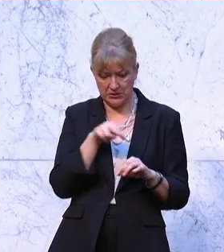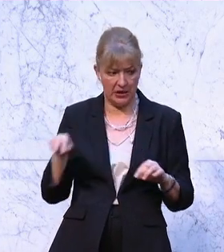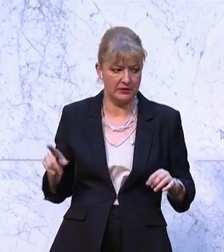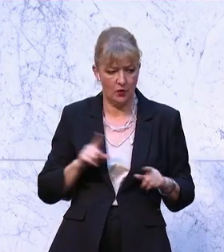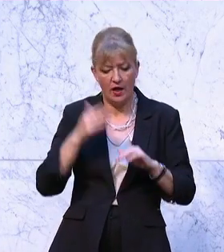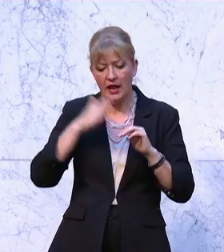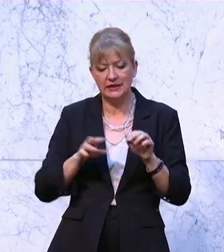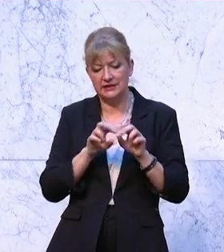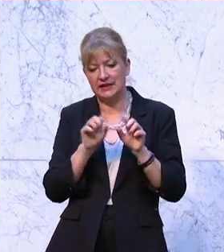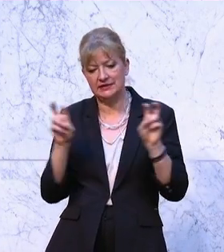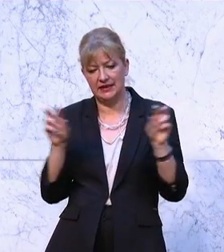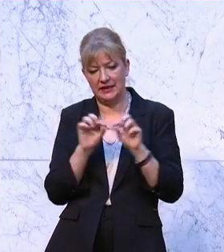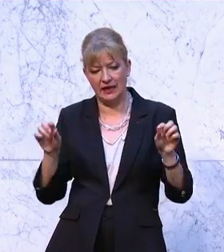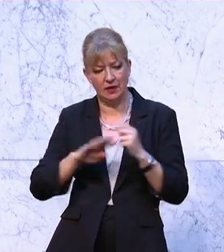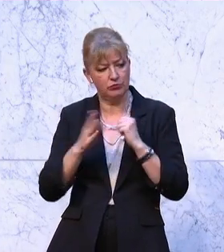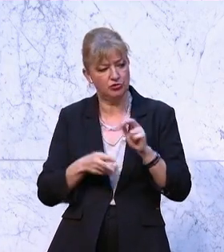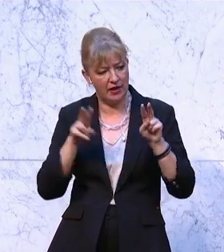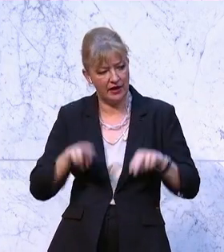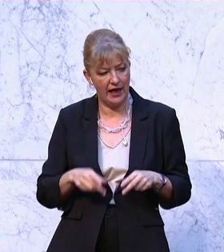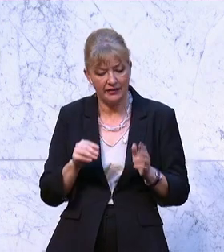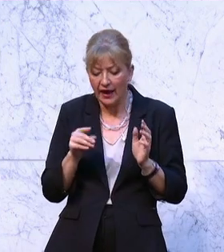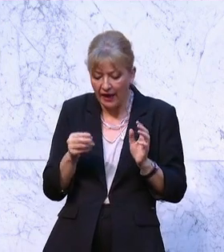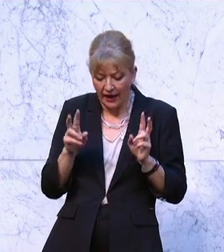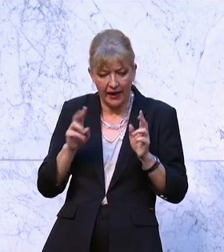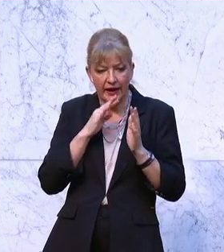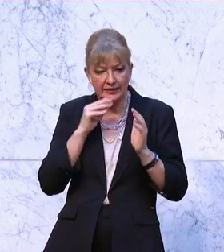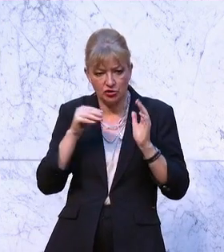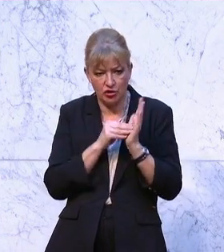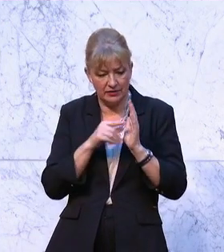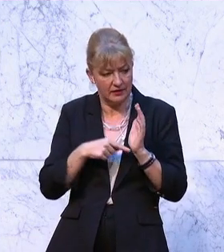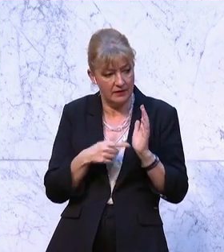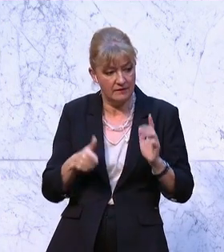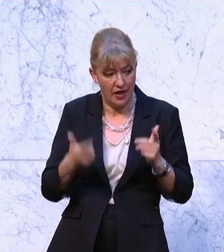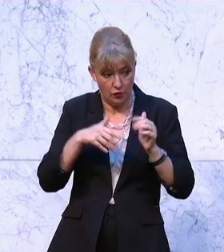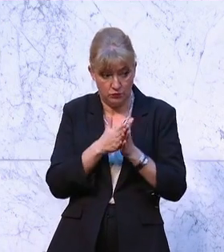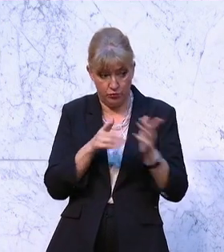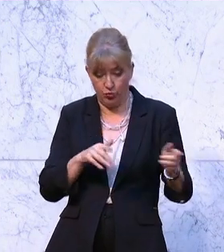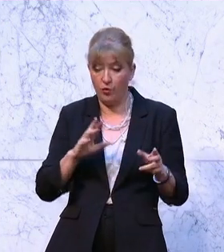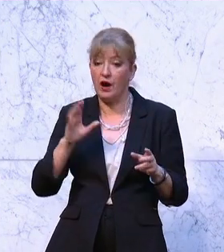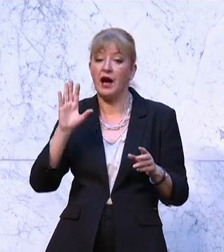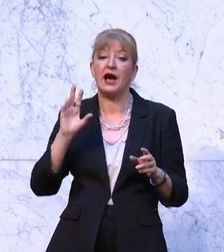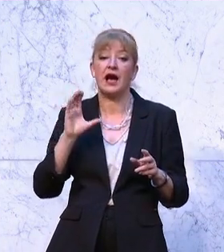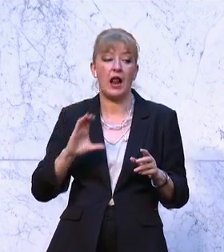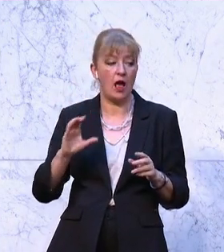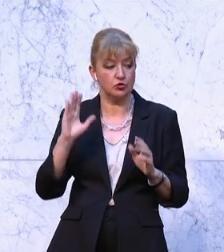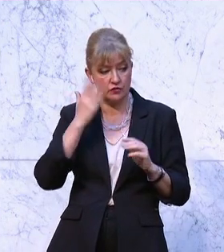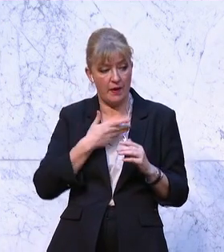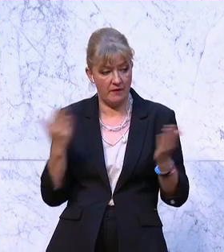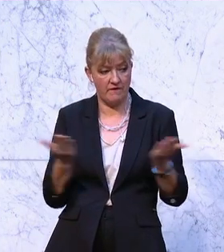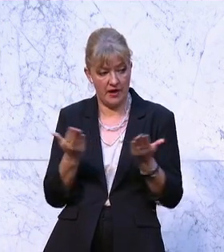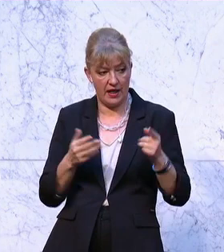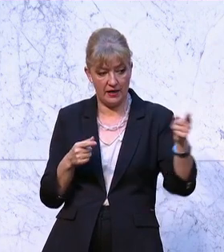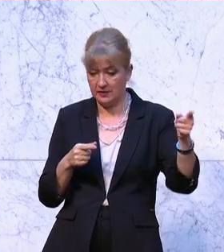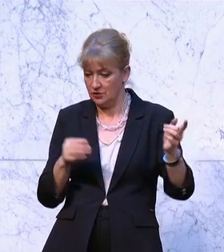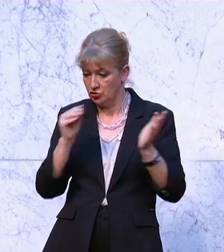das letzte Zitat, das Sie in der Budgetrede auf Seite 1 gebracht haben, mit dem Zitat aus diesem Buch von Klaus Schwab vergleichen. In